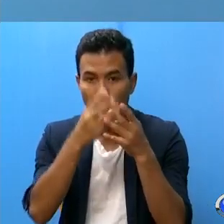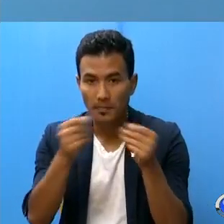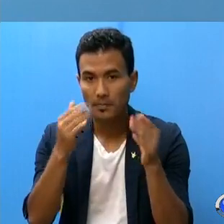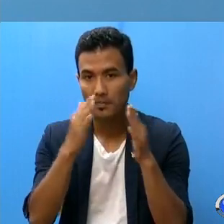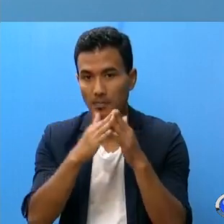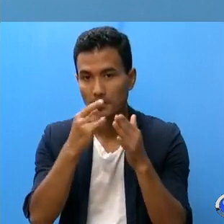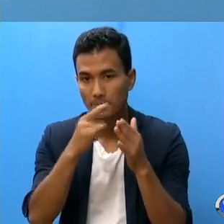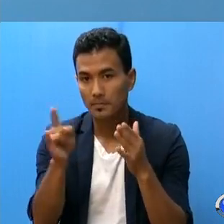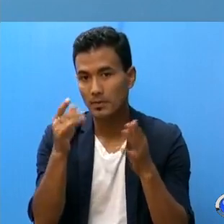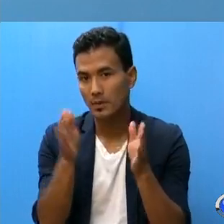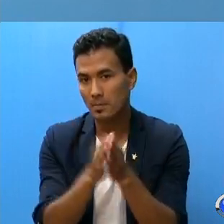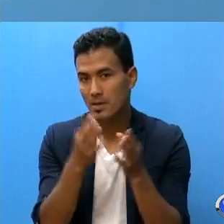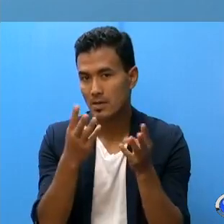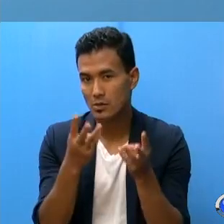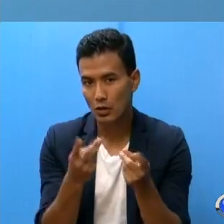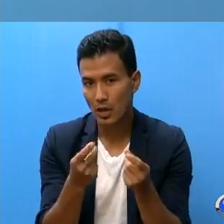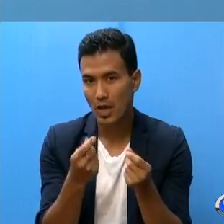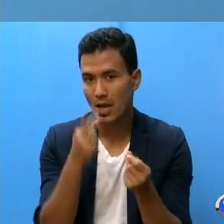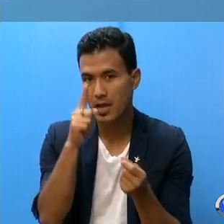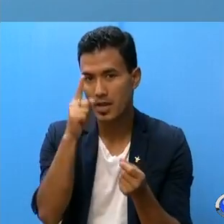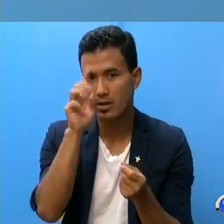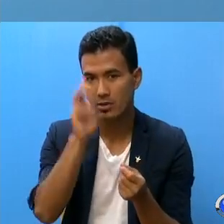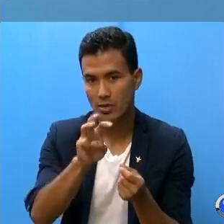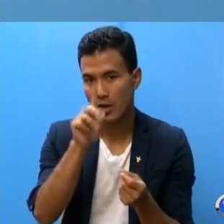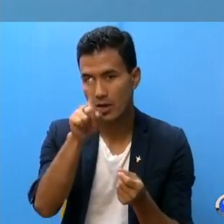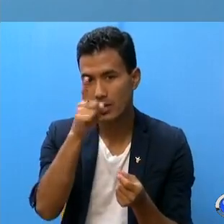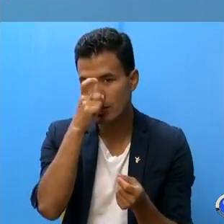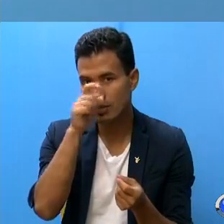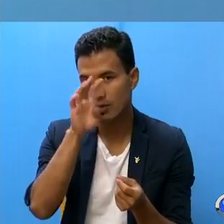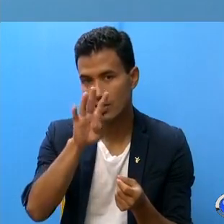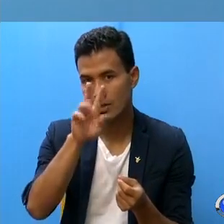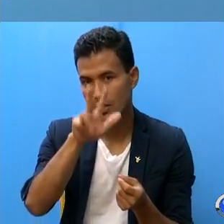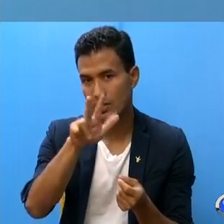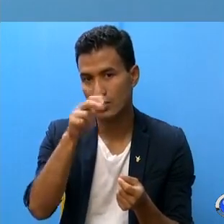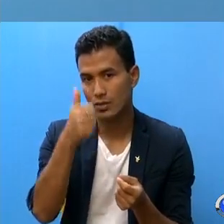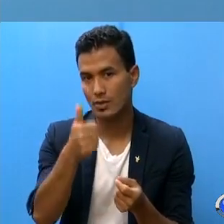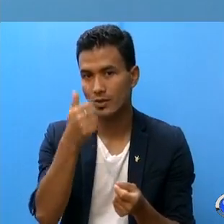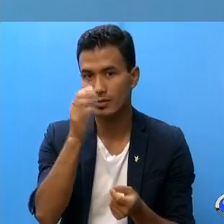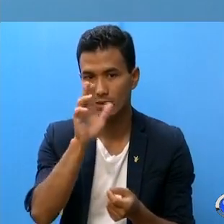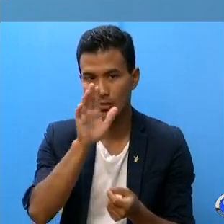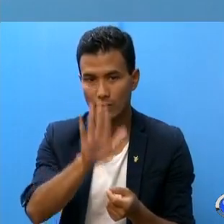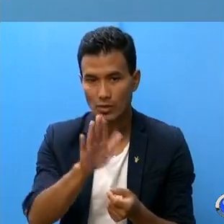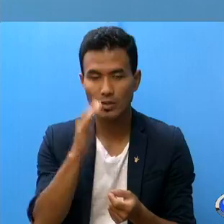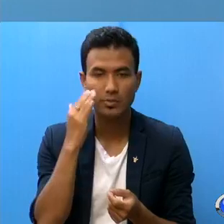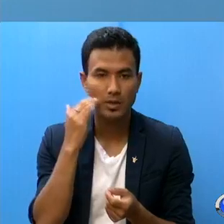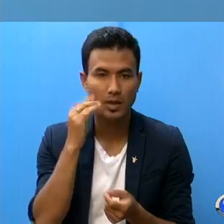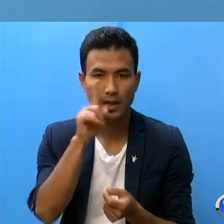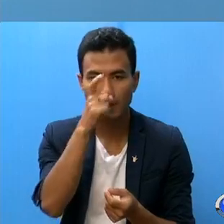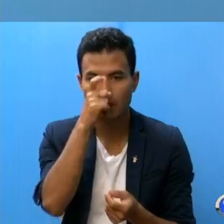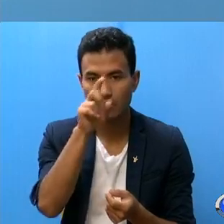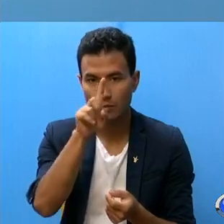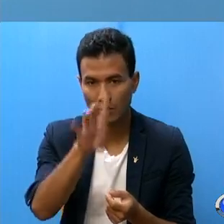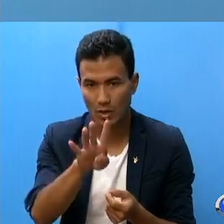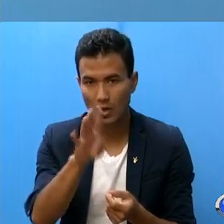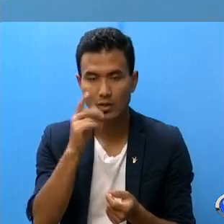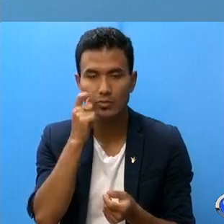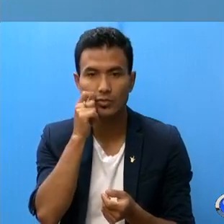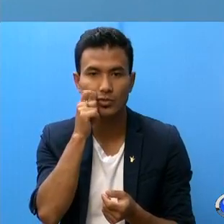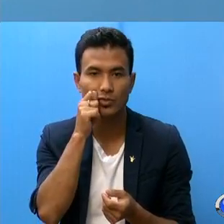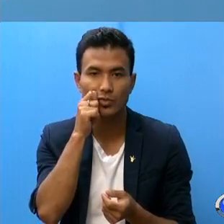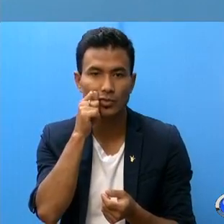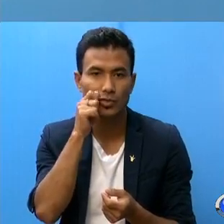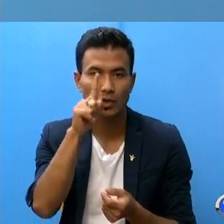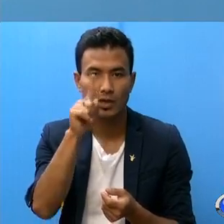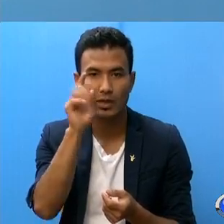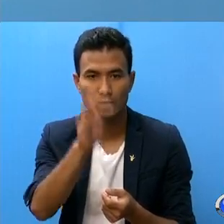अरुको जम्मा संख्या एक जार एक से चायासी छा तेस्मद्दे महिला एक से चाउद र पूरुष